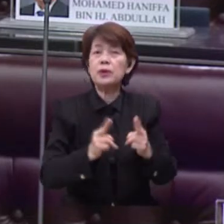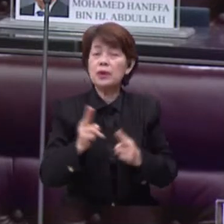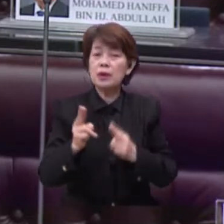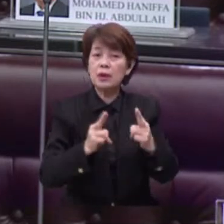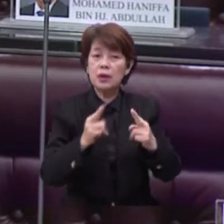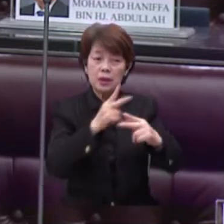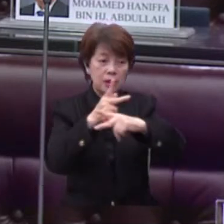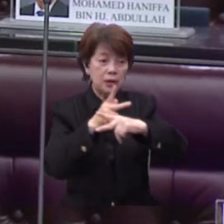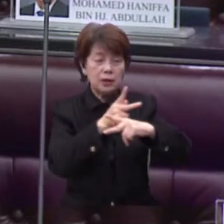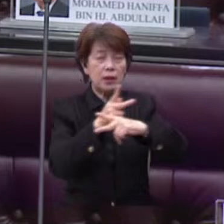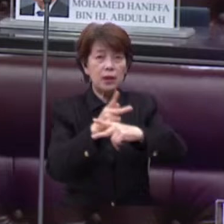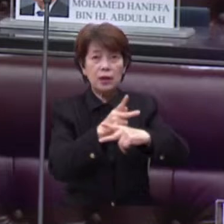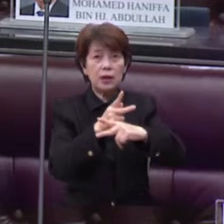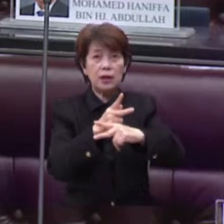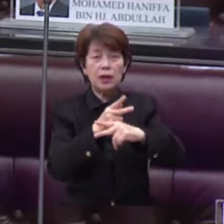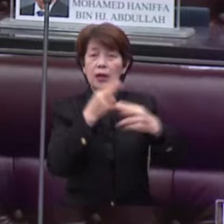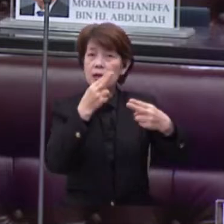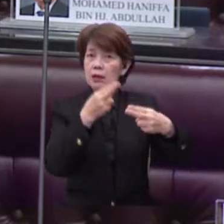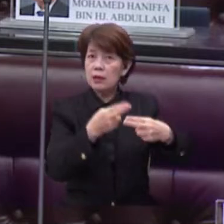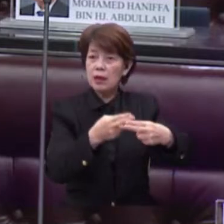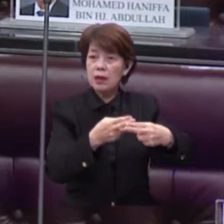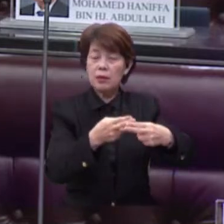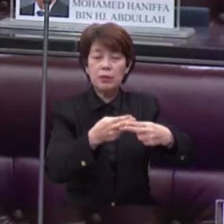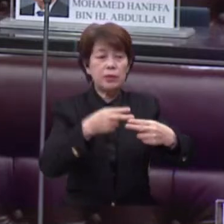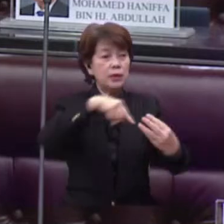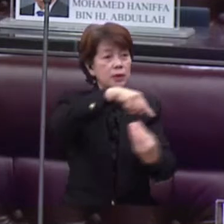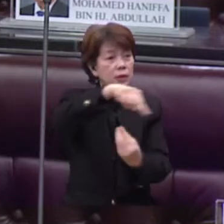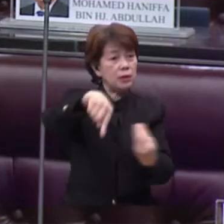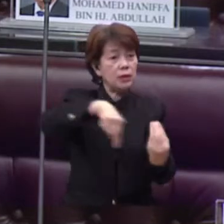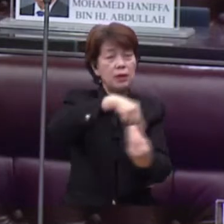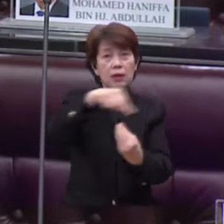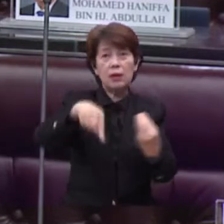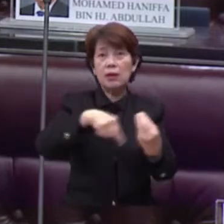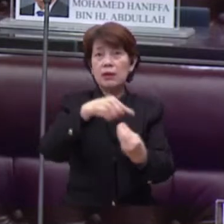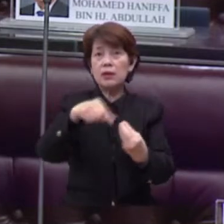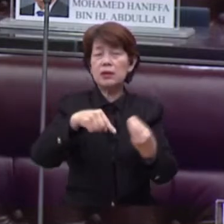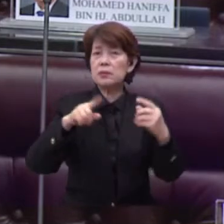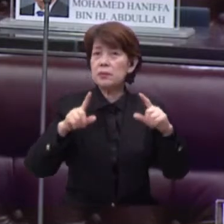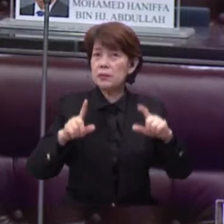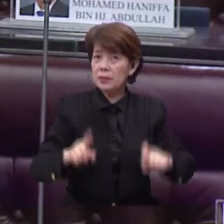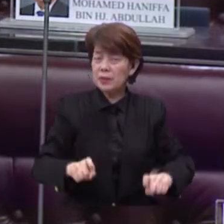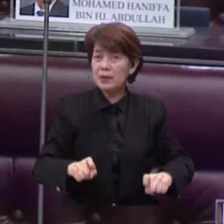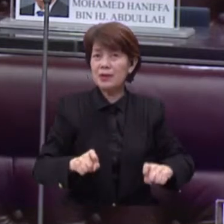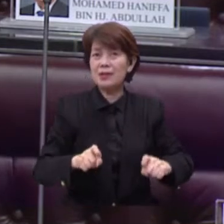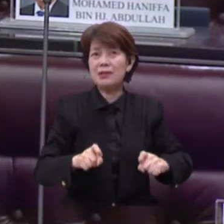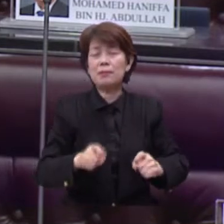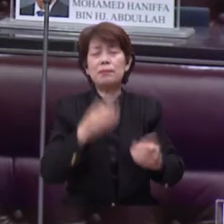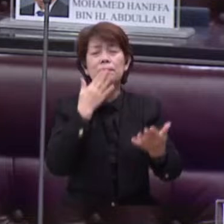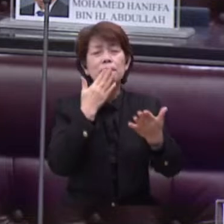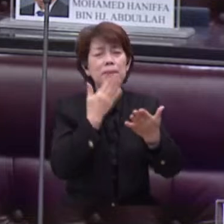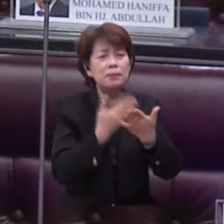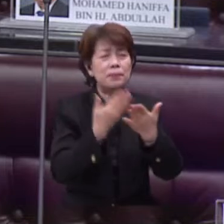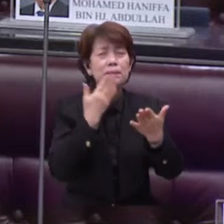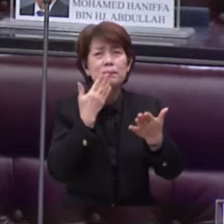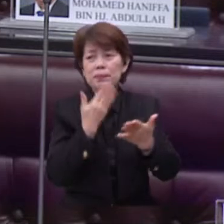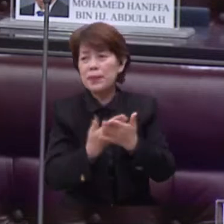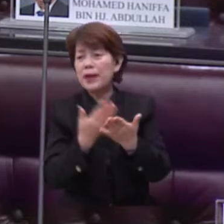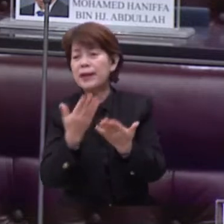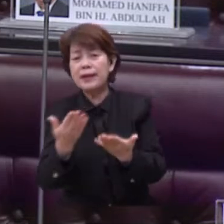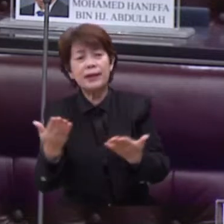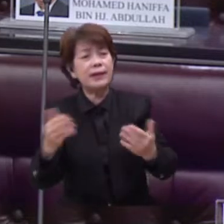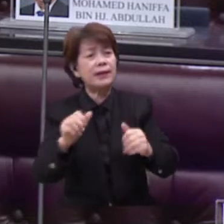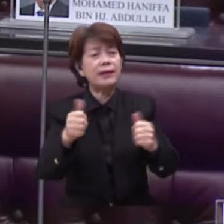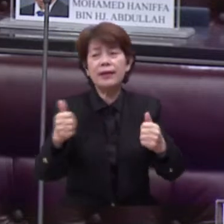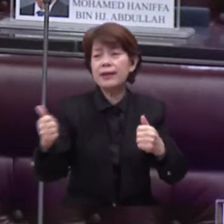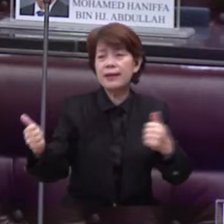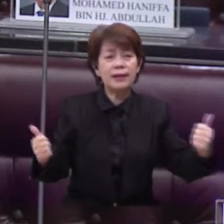ini orang sekeliling kita perlulah dilaksanakan dengan sebaik-baiknya saya sebenarnya sangat